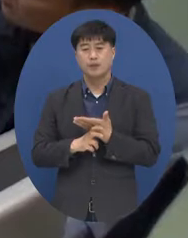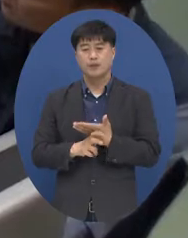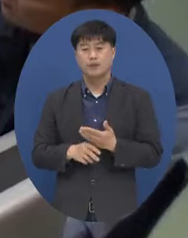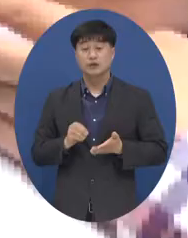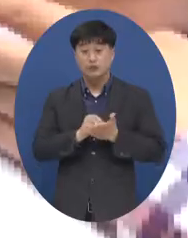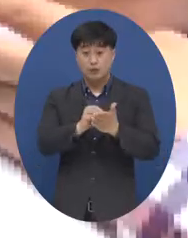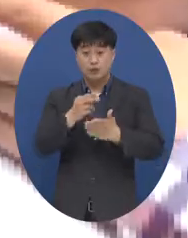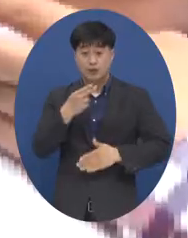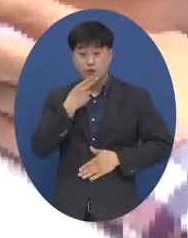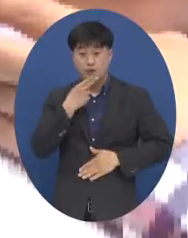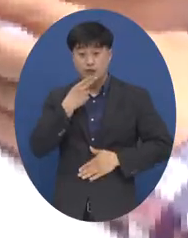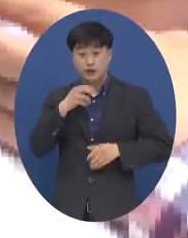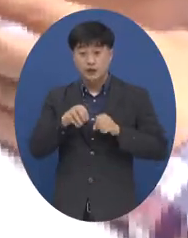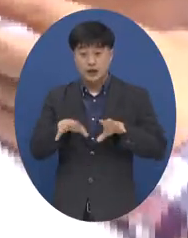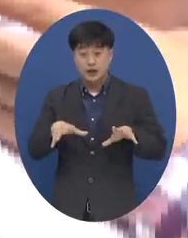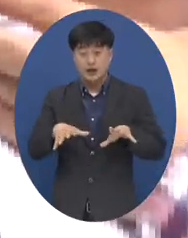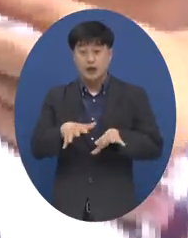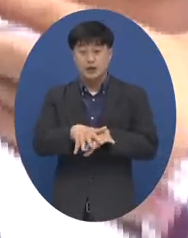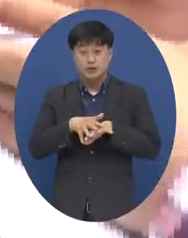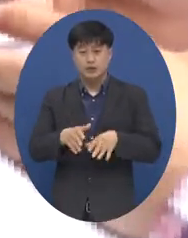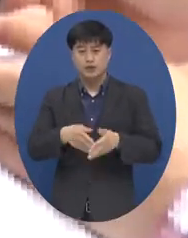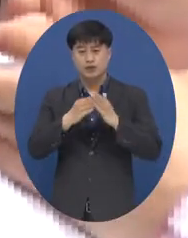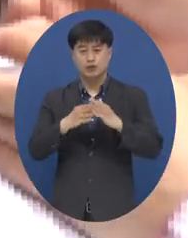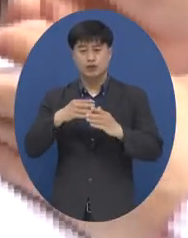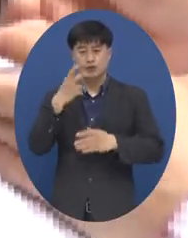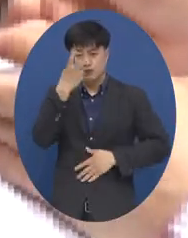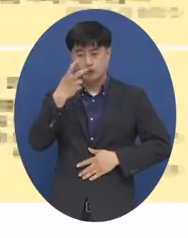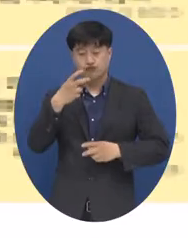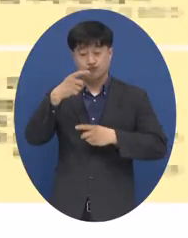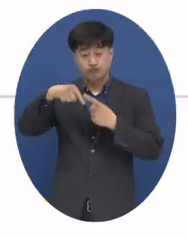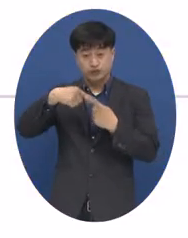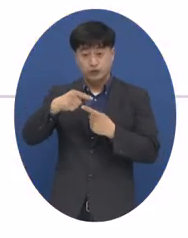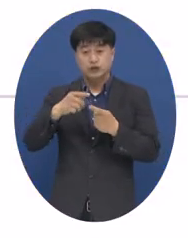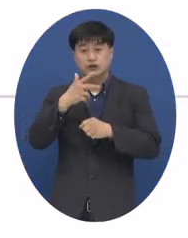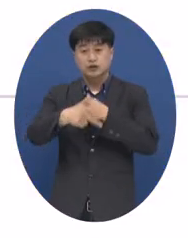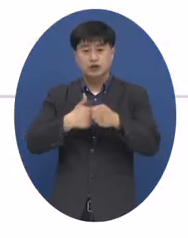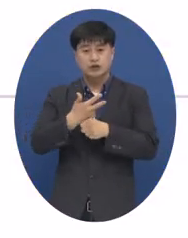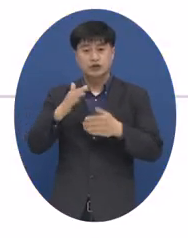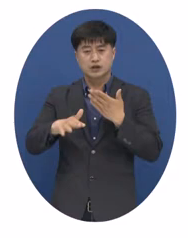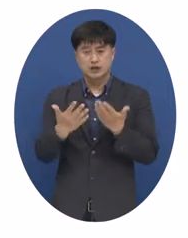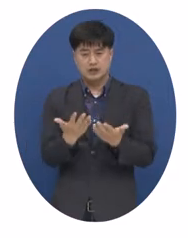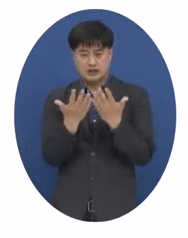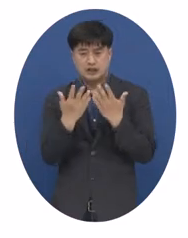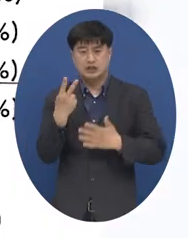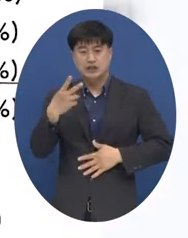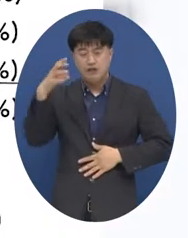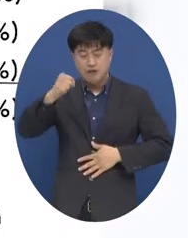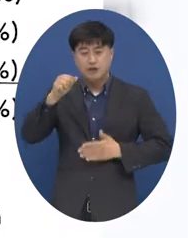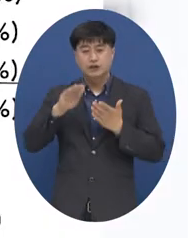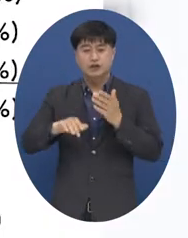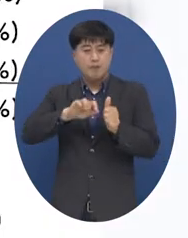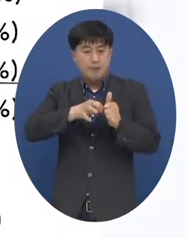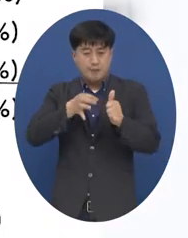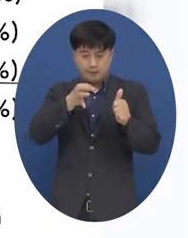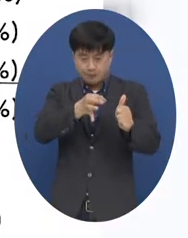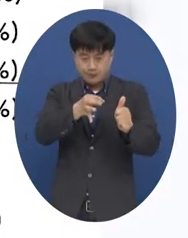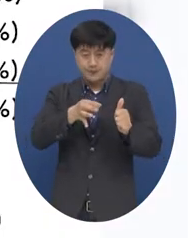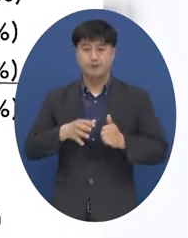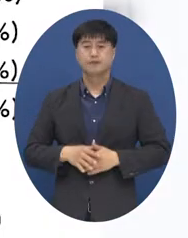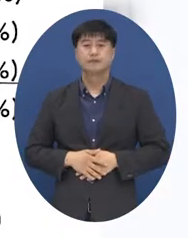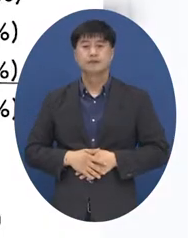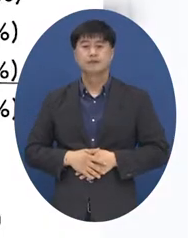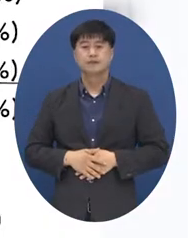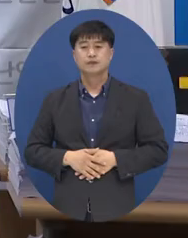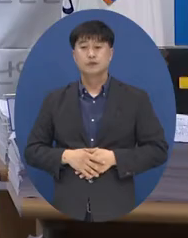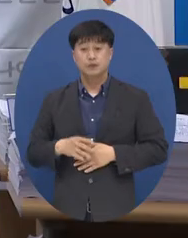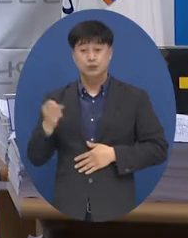행위로, 미등록 다단계 판매 조직을 개설하고 관리 운영할 경우 7년 이하의 징역 또는 2억 원 이하의 벌금에 처하게